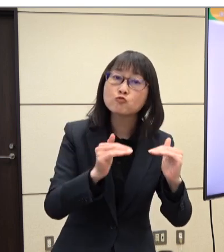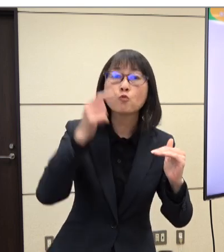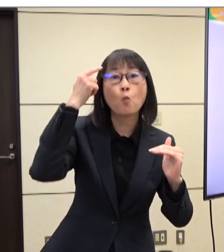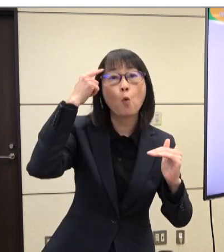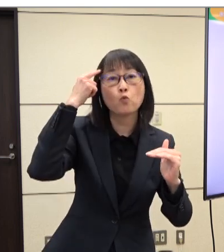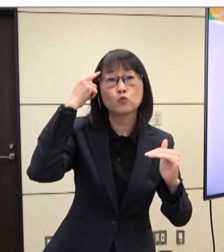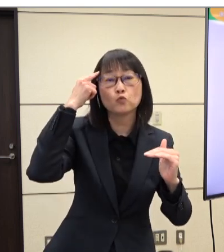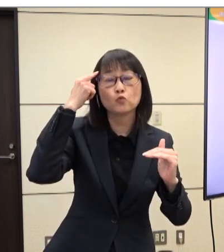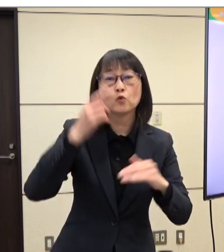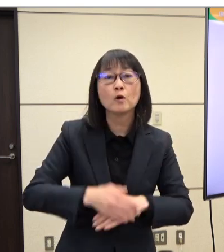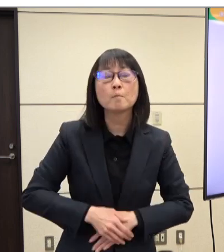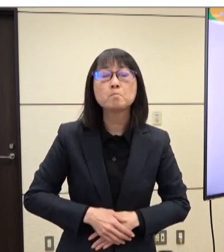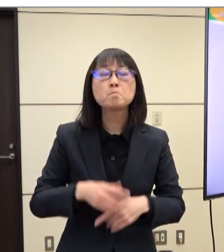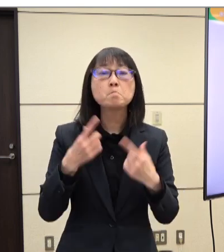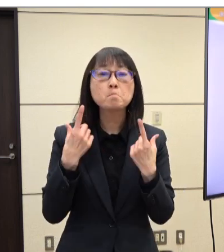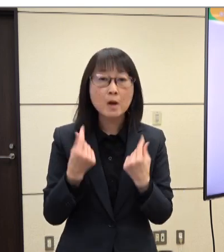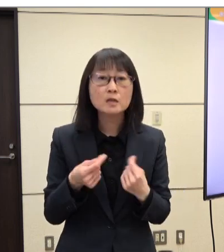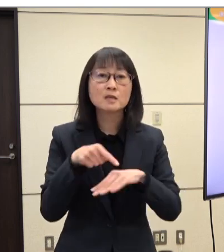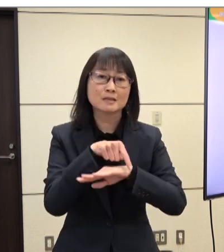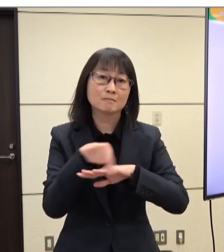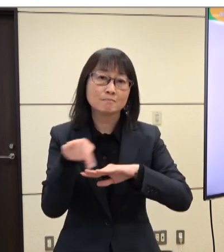大作戦をやって、